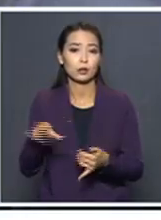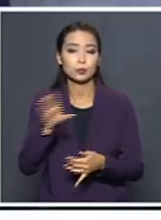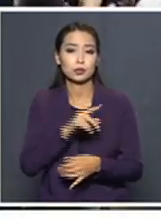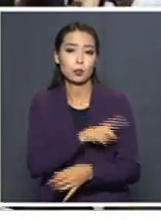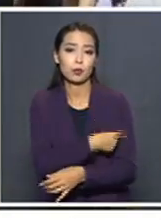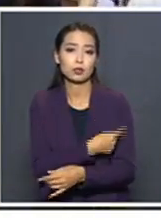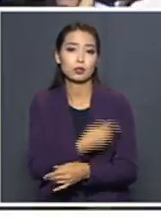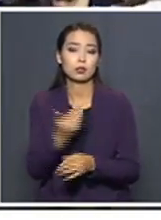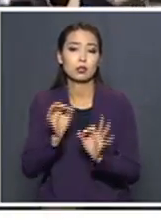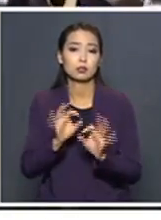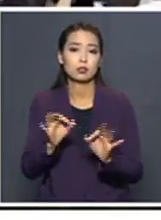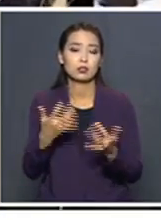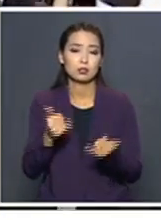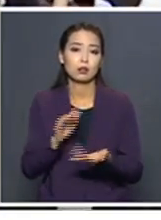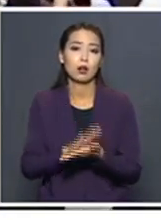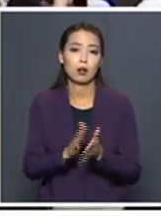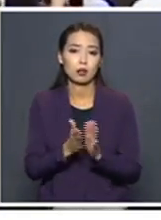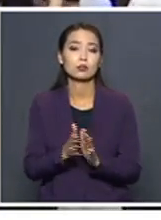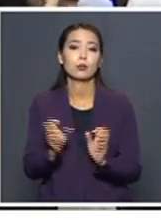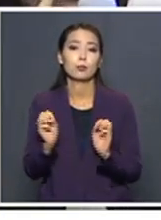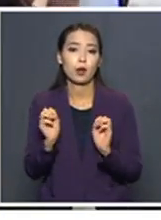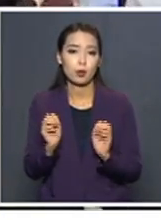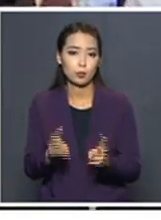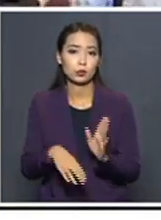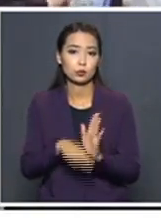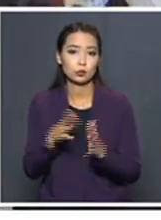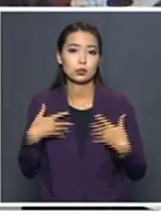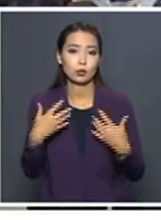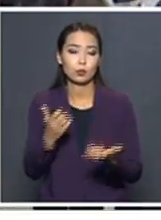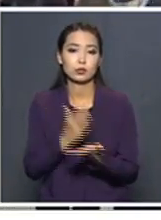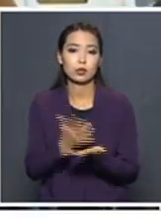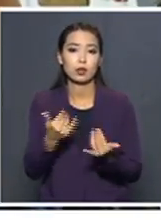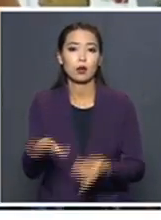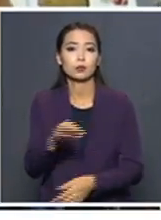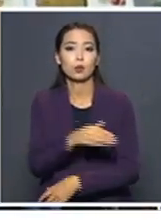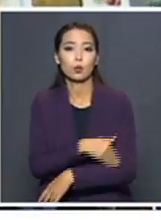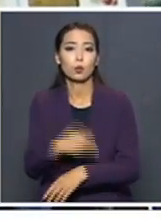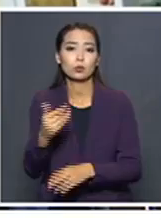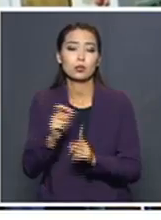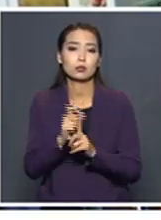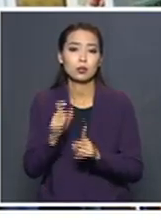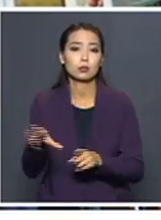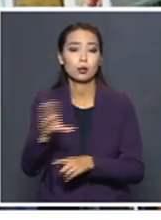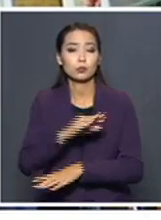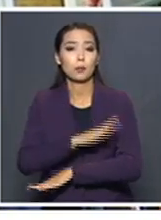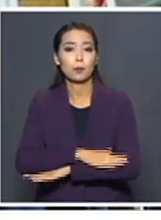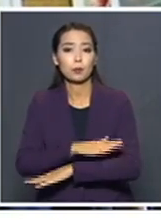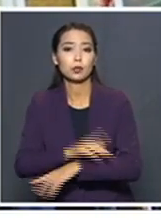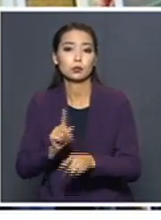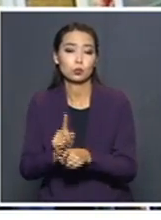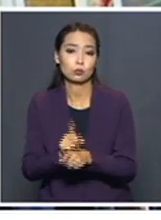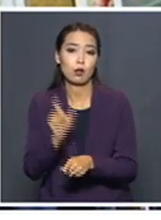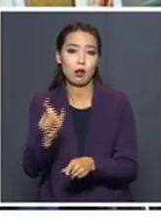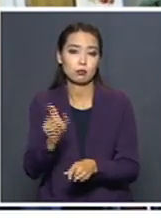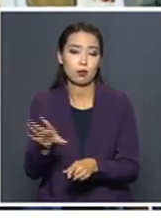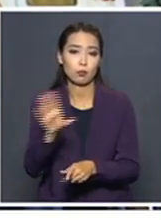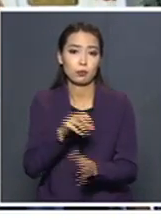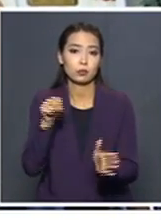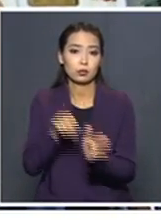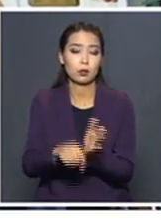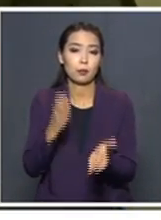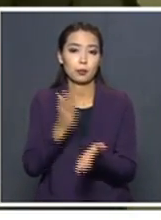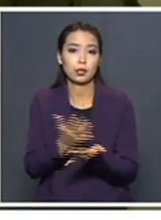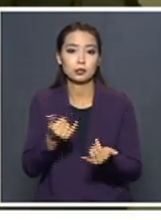Дәрігерлердің айтуынша оның жағдайы қалыпты. Бүгін көшеге шыққандардың сөзінше тәртіп сақшылары осылайша адам өлтірмек болды.